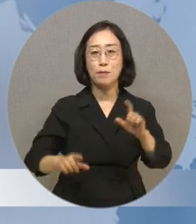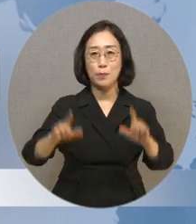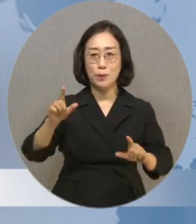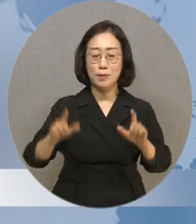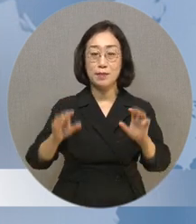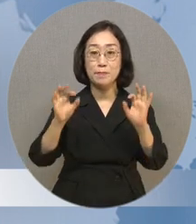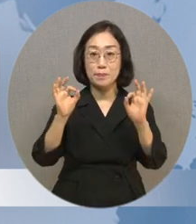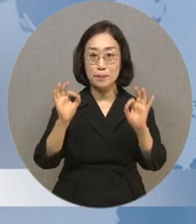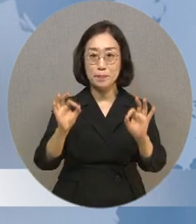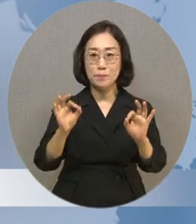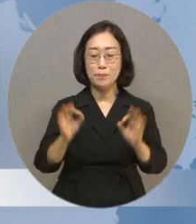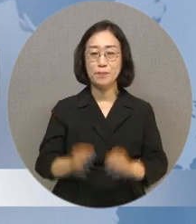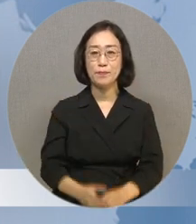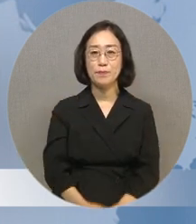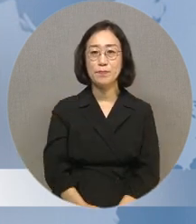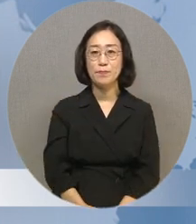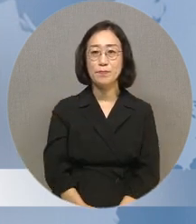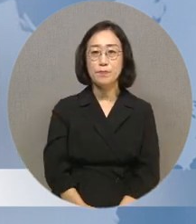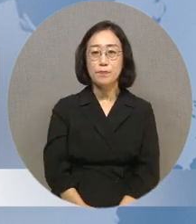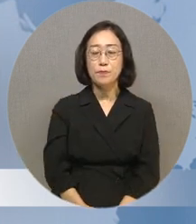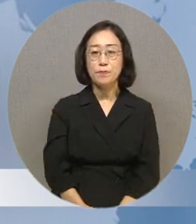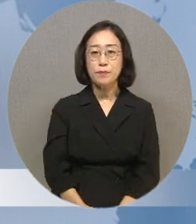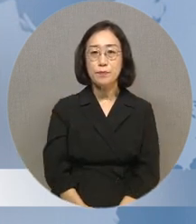그 뜨거웠던 열기를 전합니다.